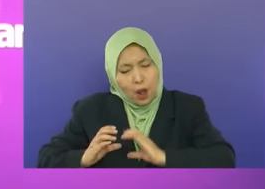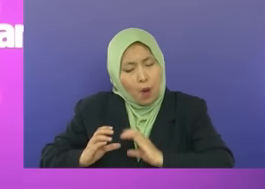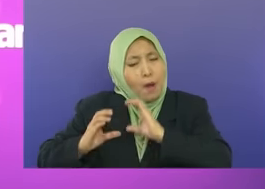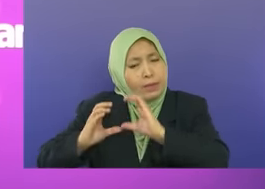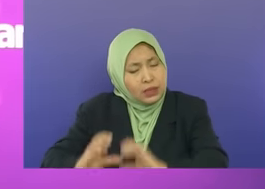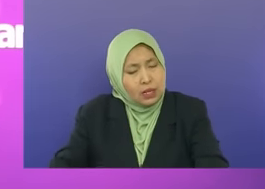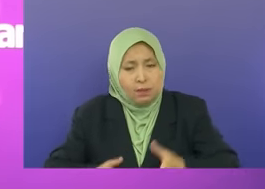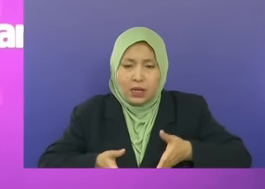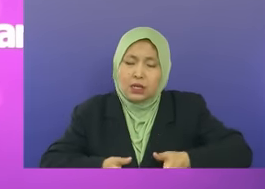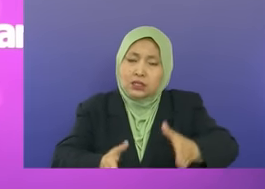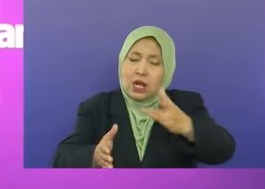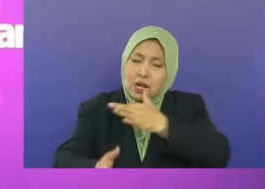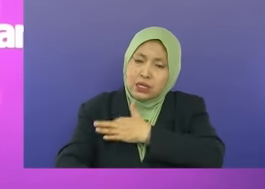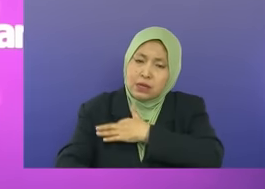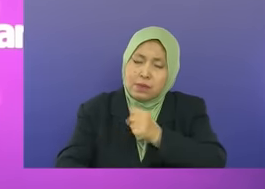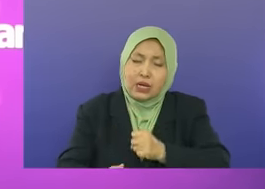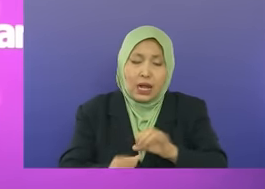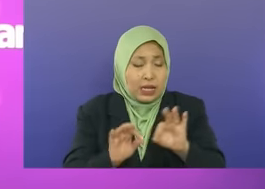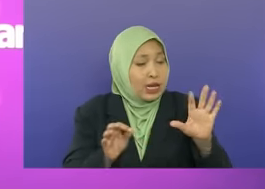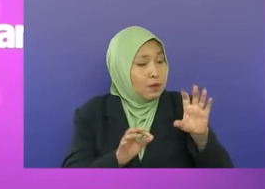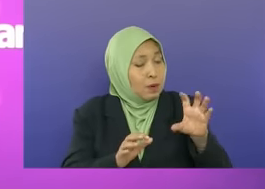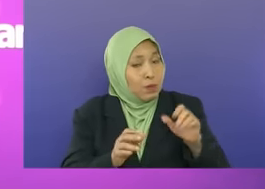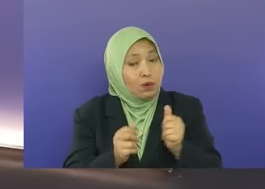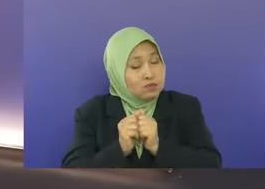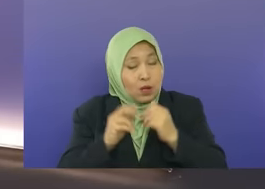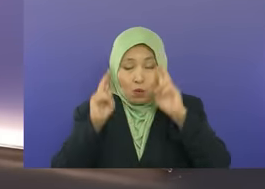pada jalan keimanan ayah